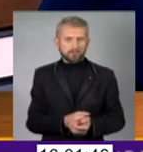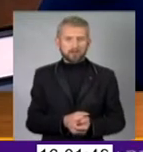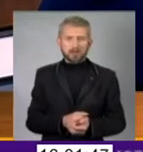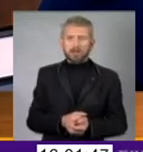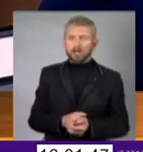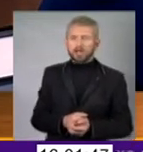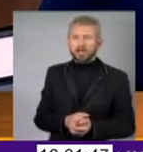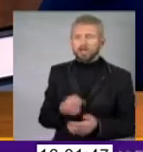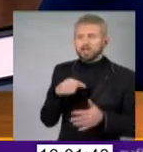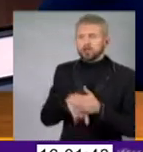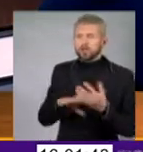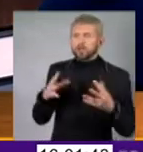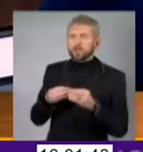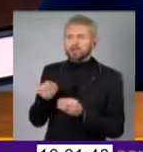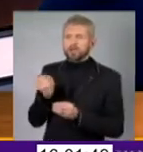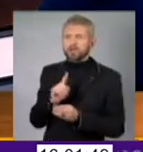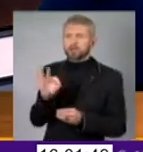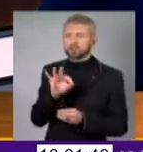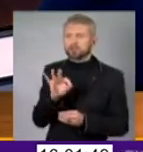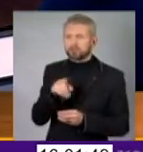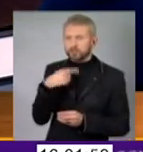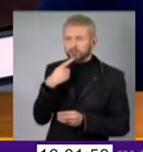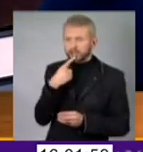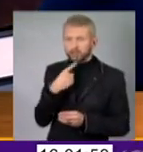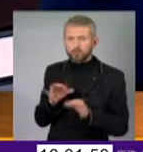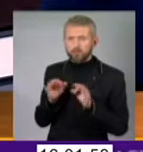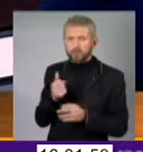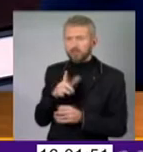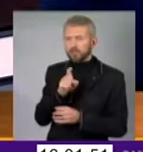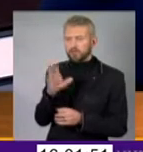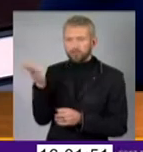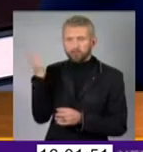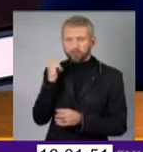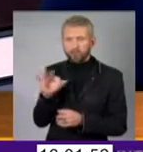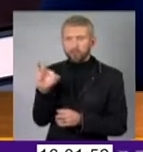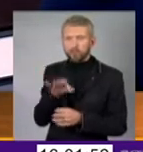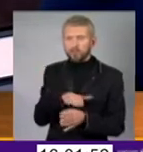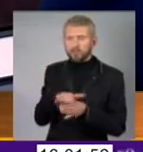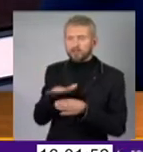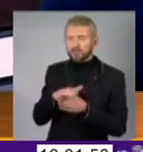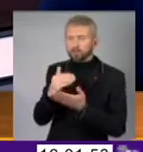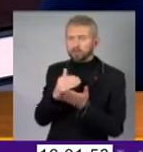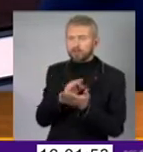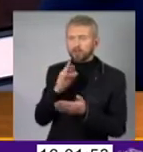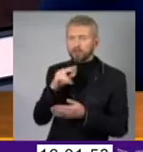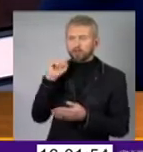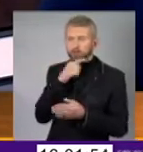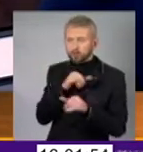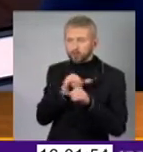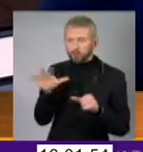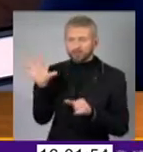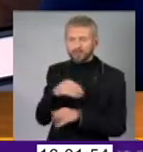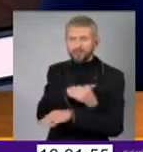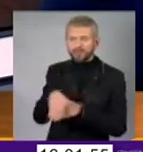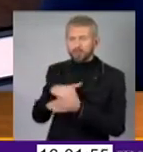Тобто виходить, що ті речі, про які ми говорили от буквально кілька хвилин тому, про реалізацію програми соціально-економічного розвитку, весь